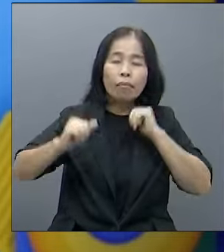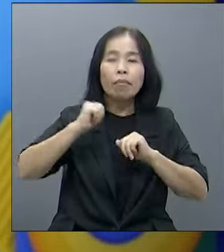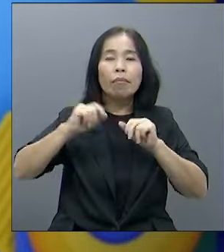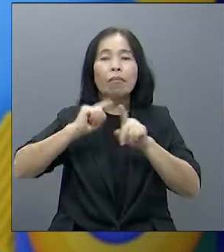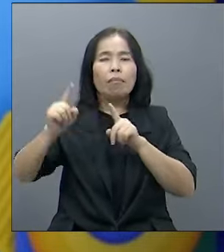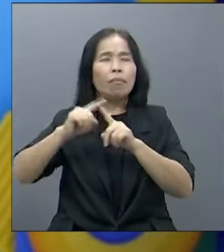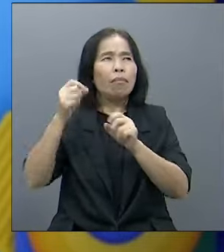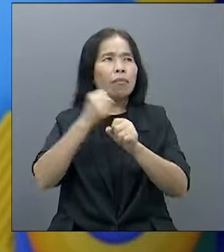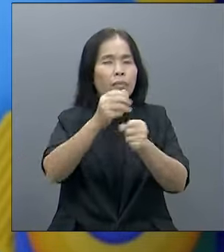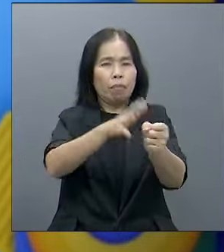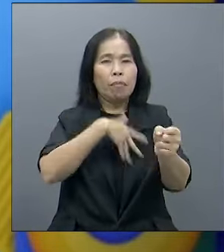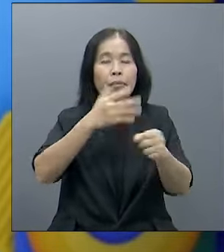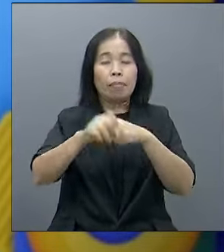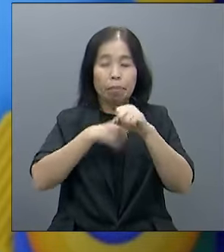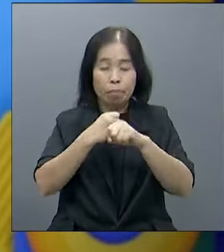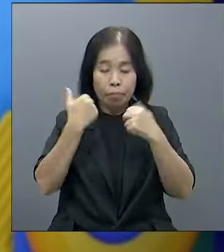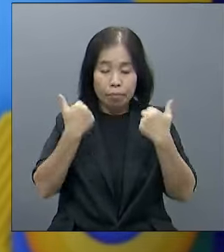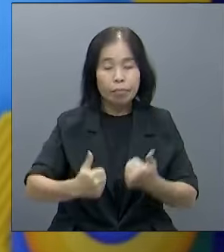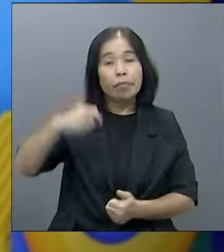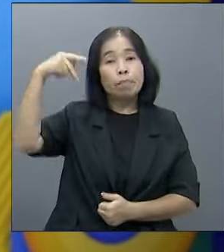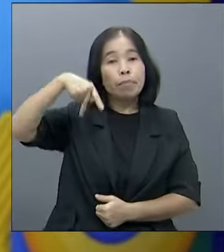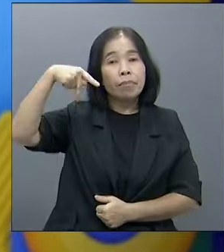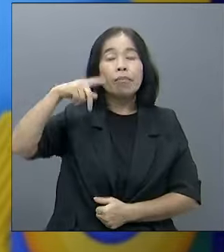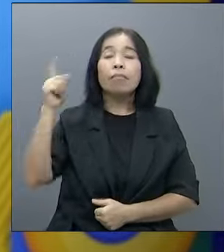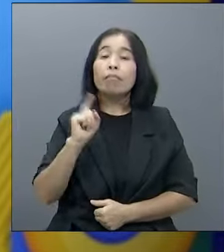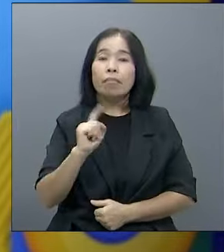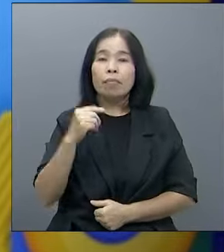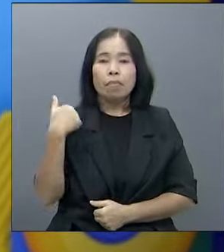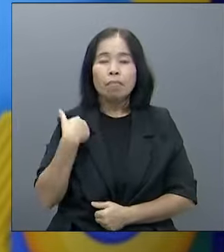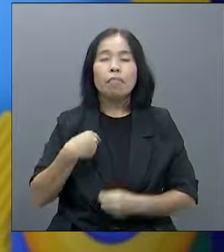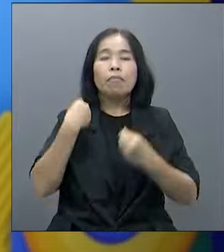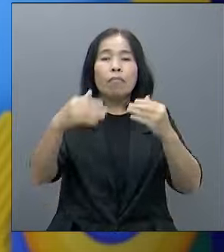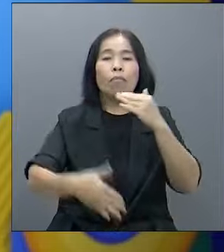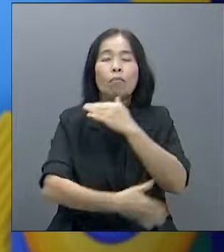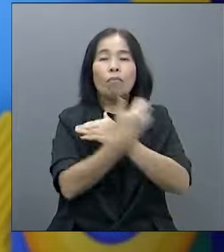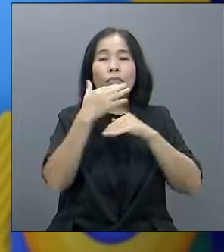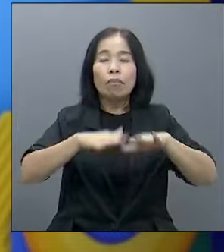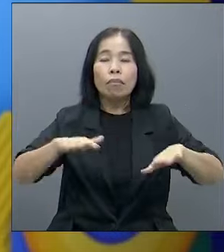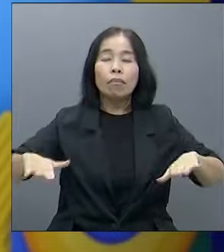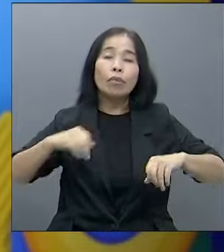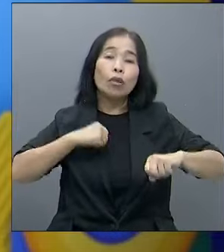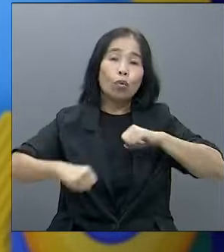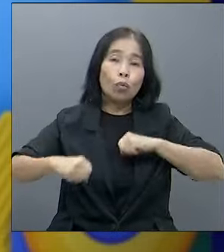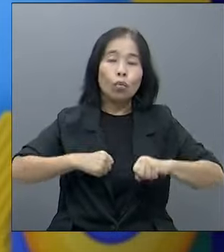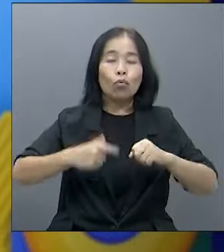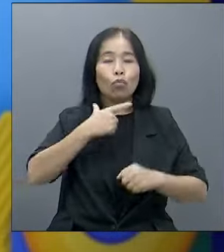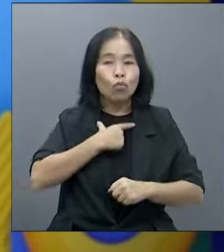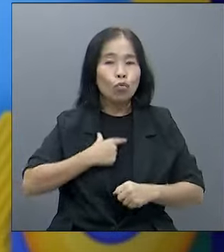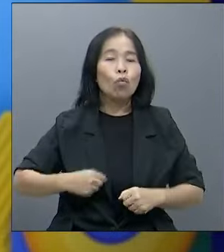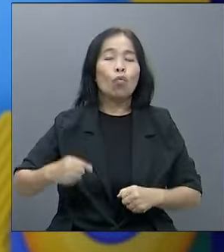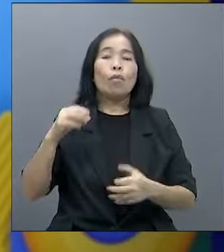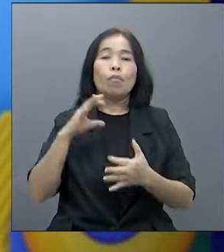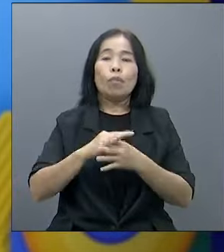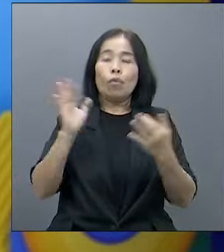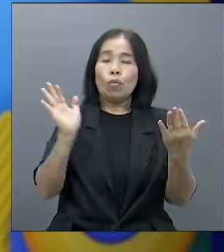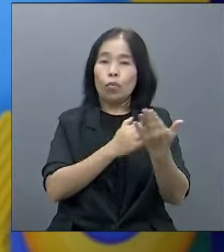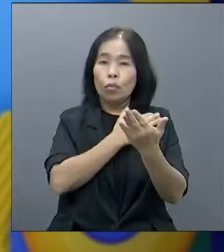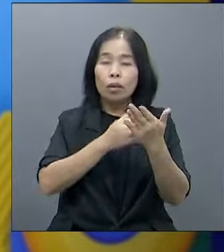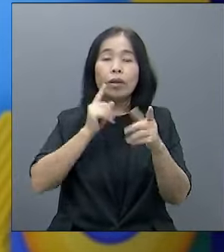ล้วปีนี้พิเศษหน่อยก็คือต้องการให้เยาวชนที่เป็นนักดนตรีอยู่ตามท้องถิ่นต่